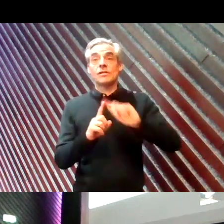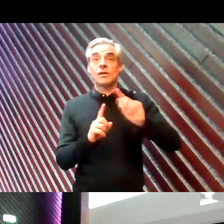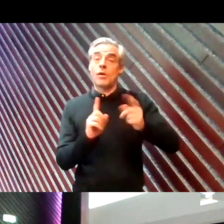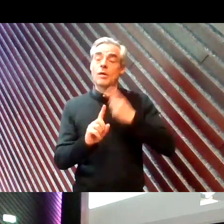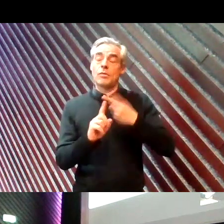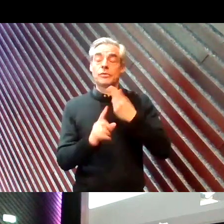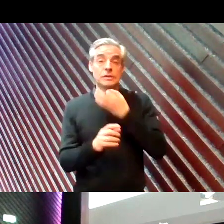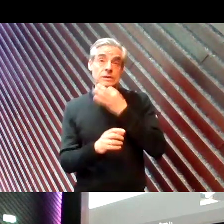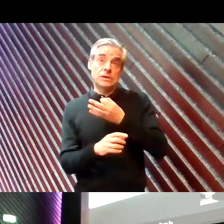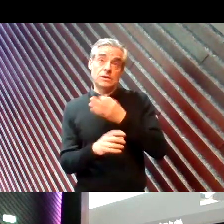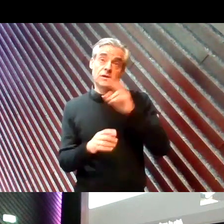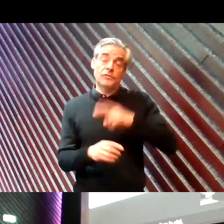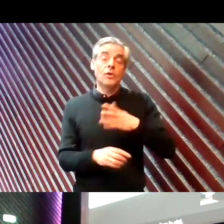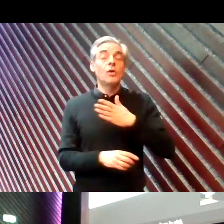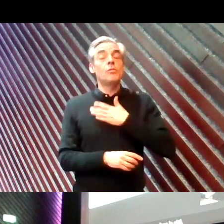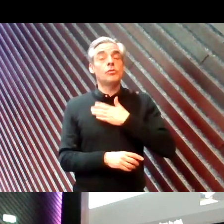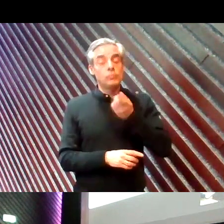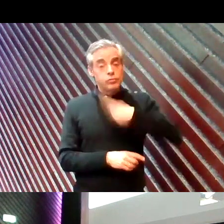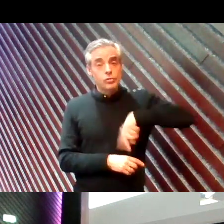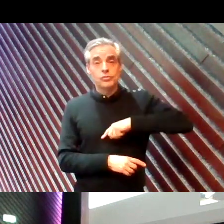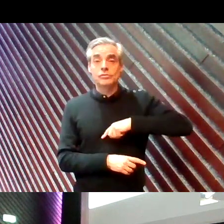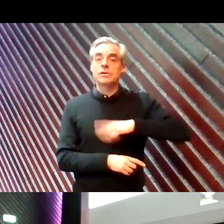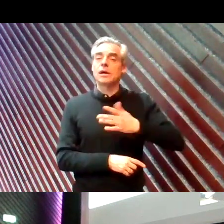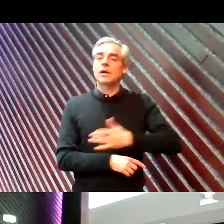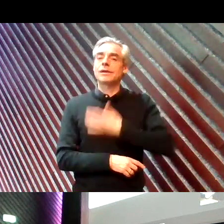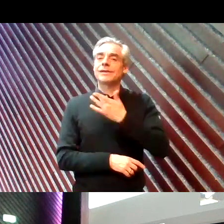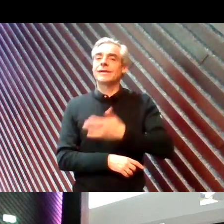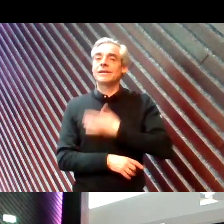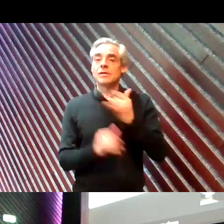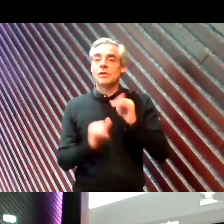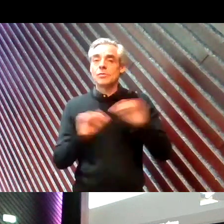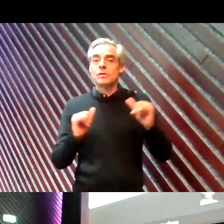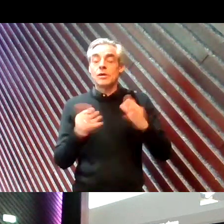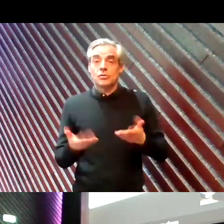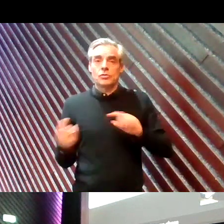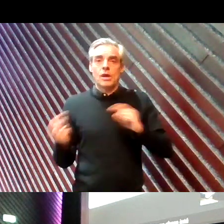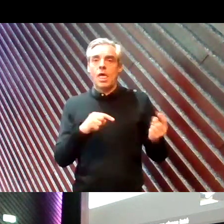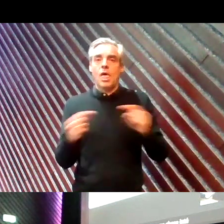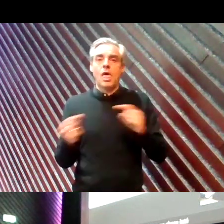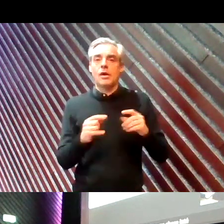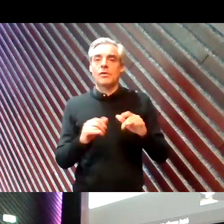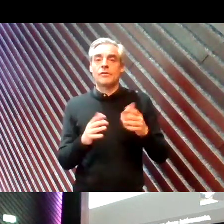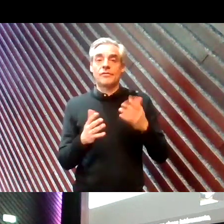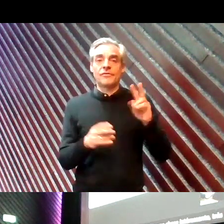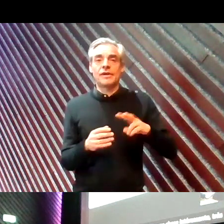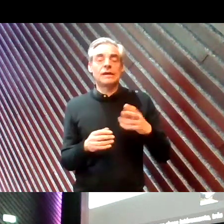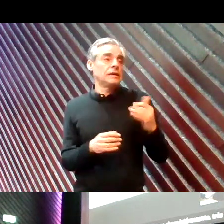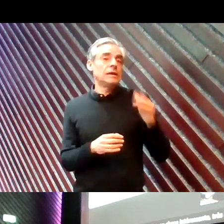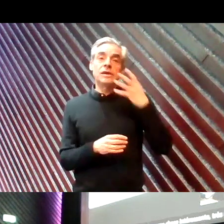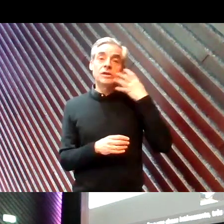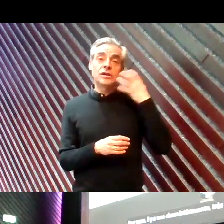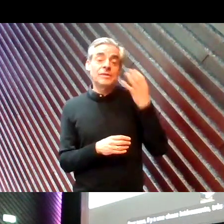sont extrêmement importantes.'est pour nous, il y a une chose qui est très intéressante et qui est très débattue en ce moment, comme vous dire, Jérémie